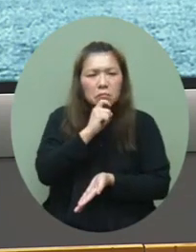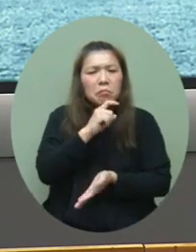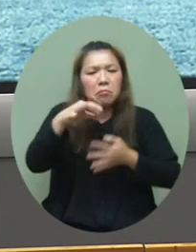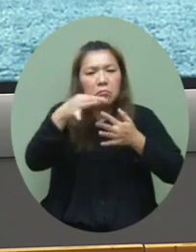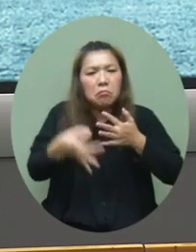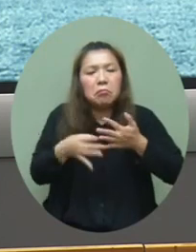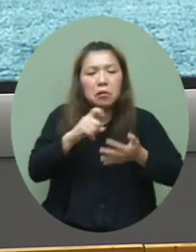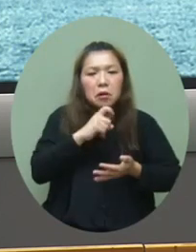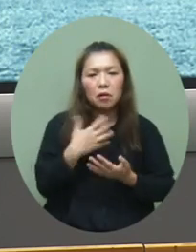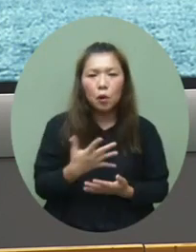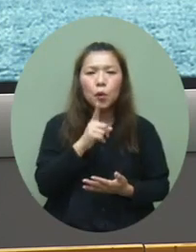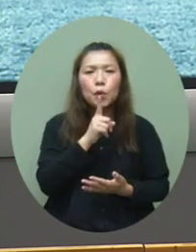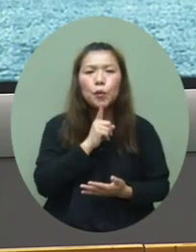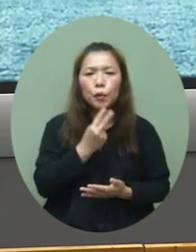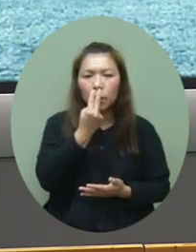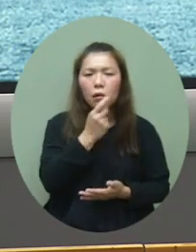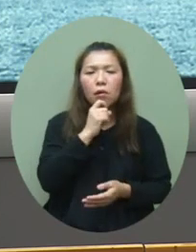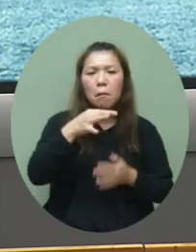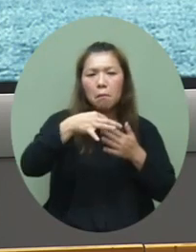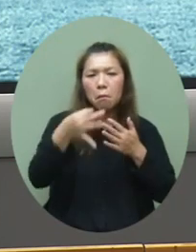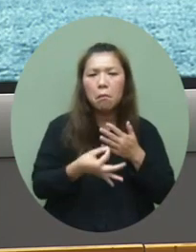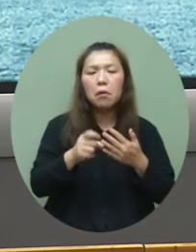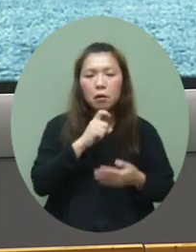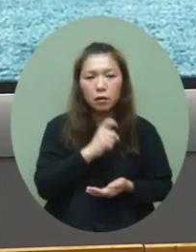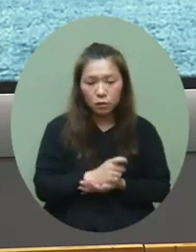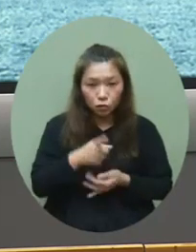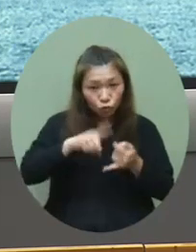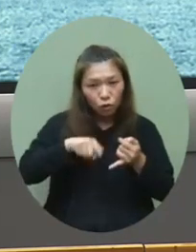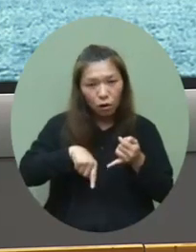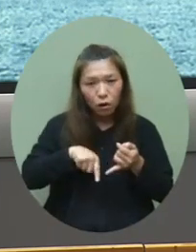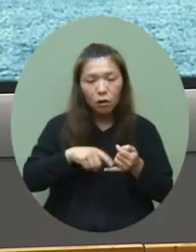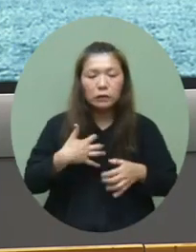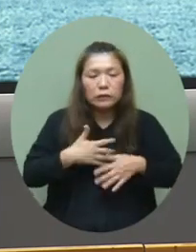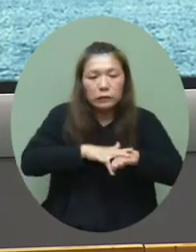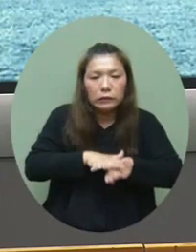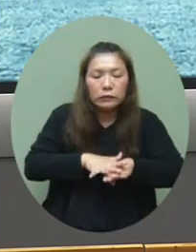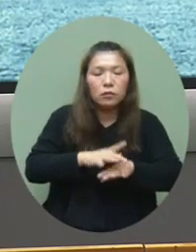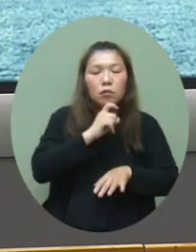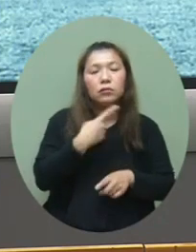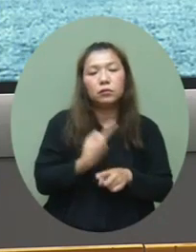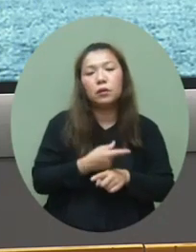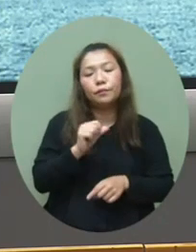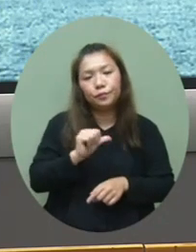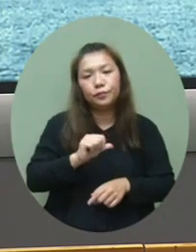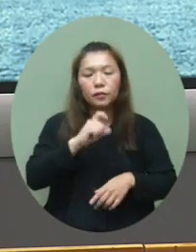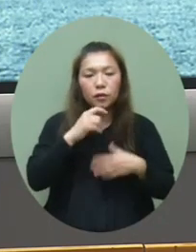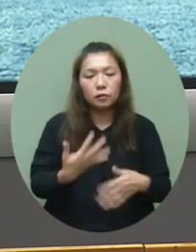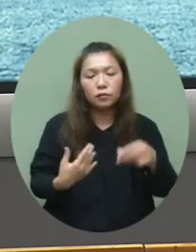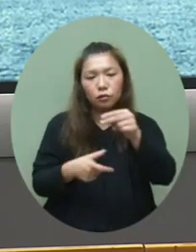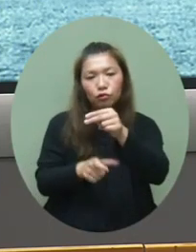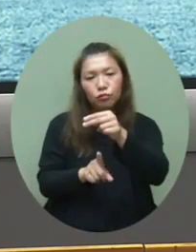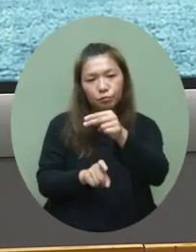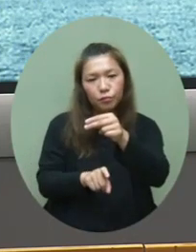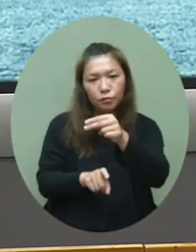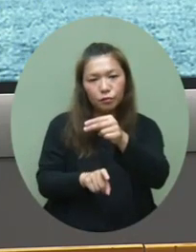差啦，亦都真係個血氧跌嘅。咁啊，最後嚟講咧，我哋都係急救，但係都無效。喺7月19日咧，